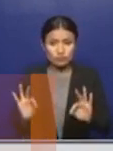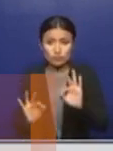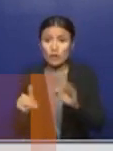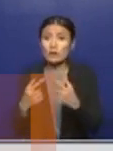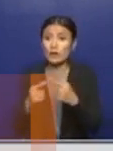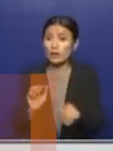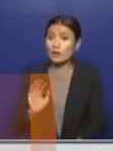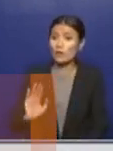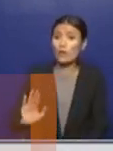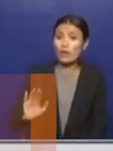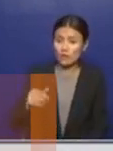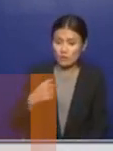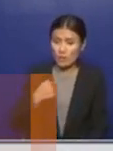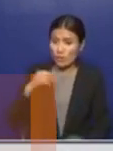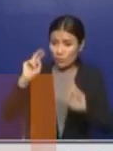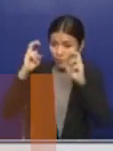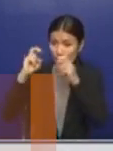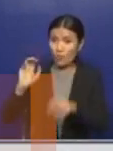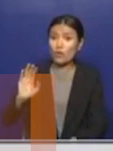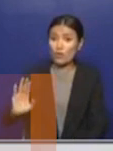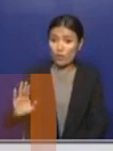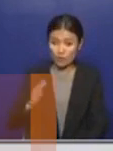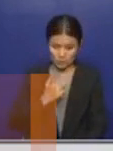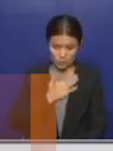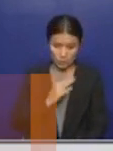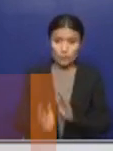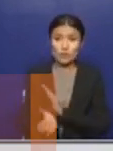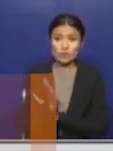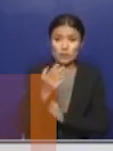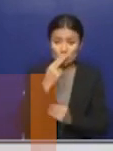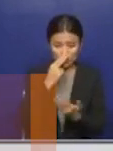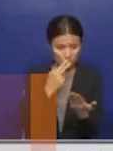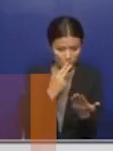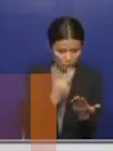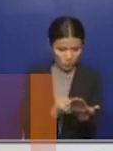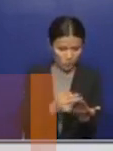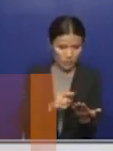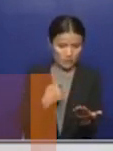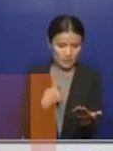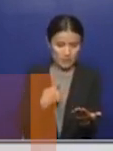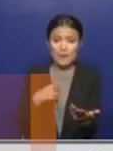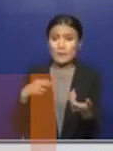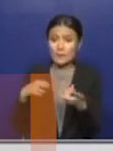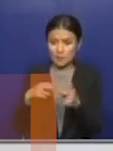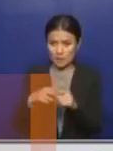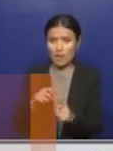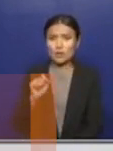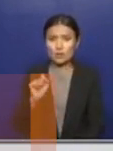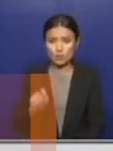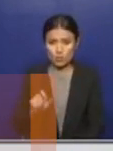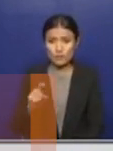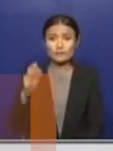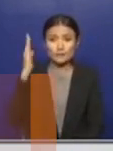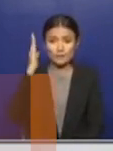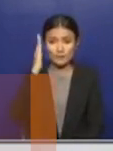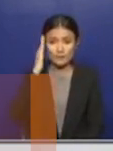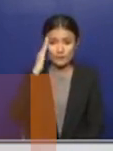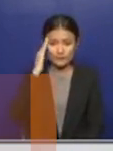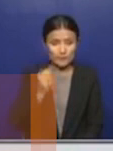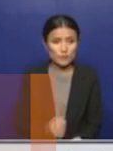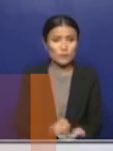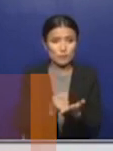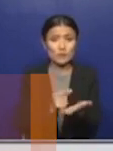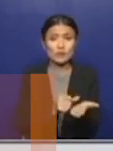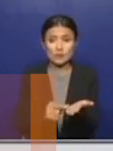ที่ผมเมื่อเช้าผมฟังและพิจารณาด้วยตัวเองเนี่ยนะครับผมก็ทราบว่ามันเป็นปัญหาเร่งด่วนที่น่าจะได้รับการแก้ไ